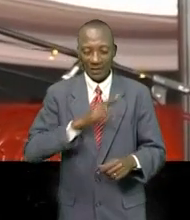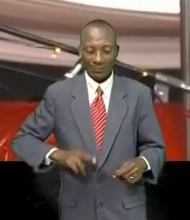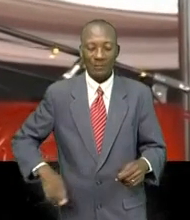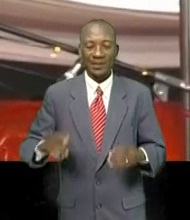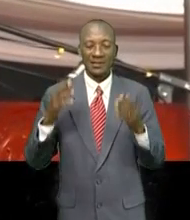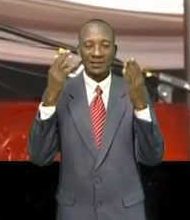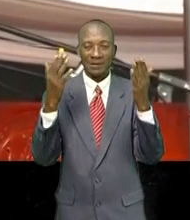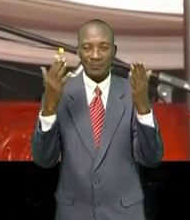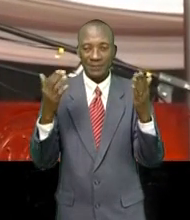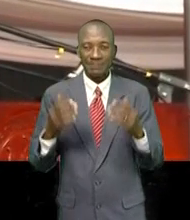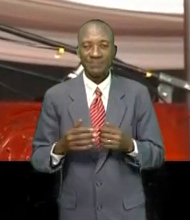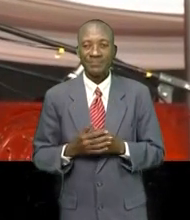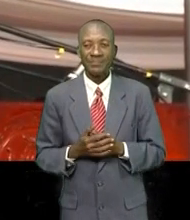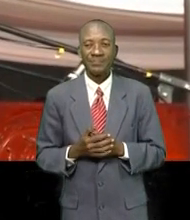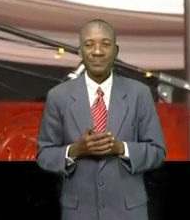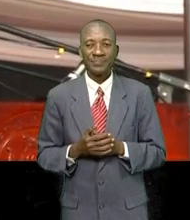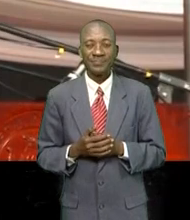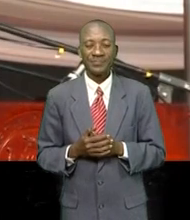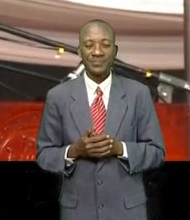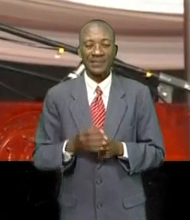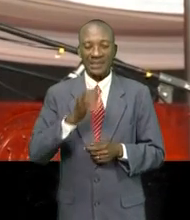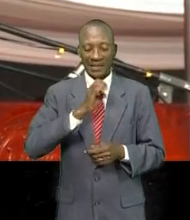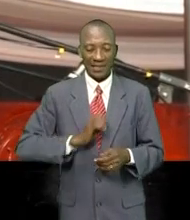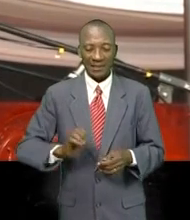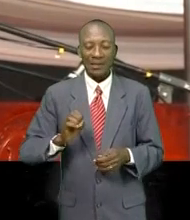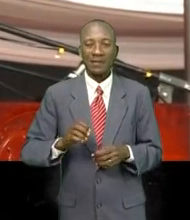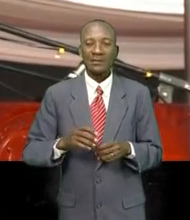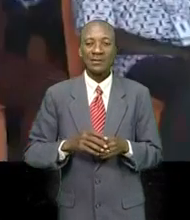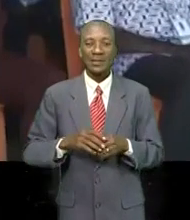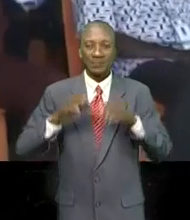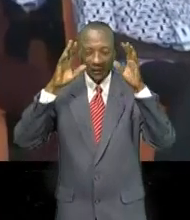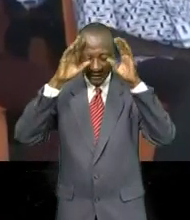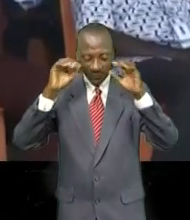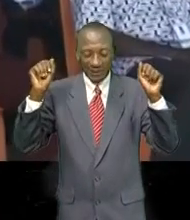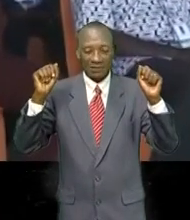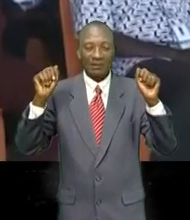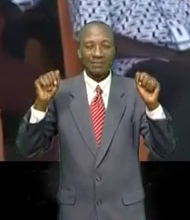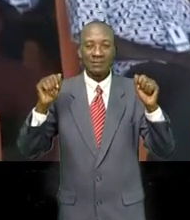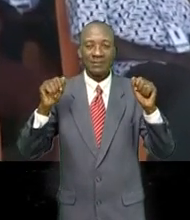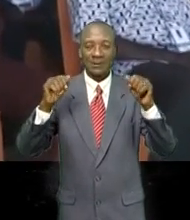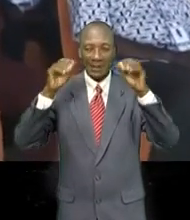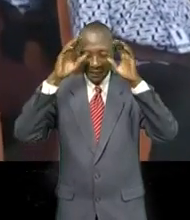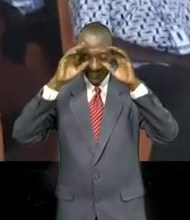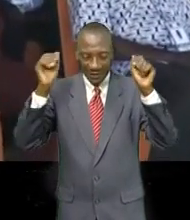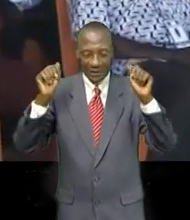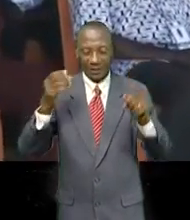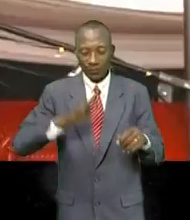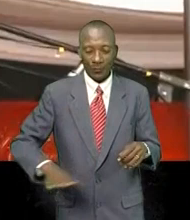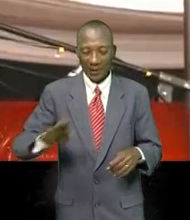zambienne. Excellences, Monsieur le Président, mon petit Eric Masisi de la République du